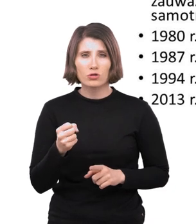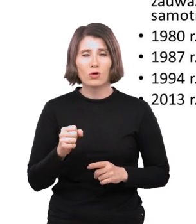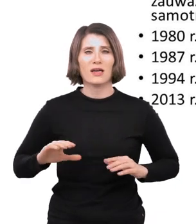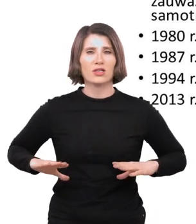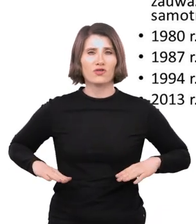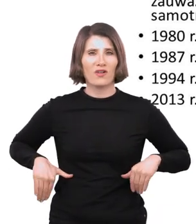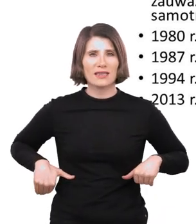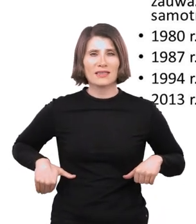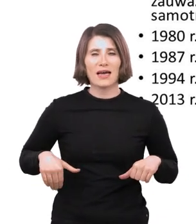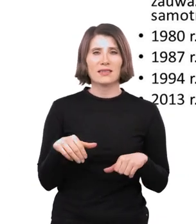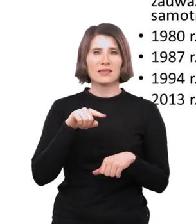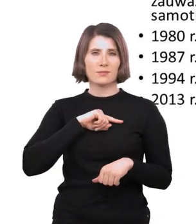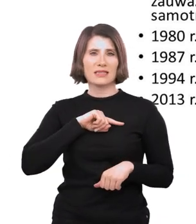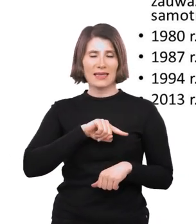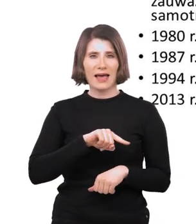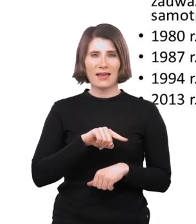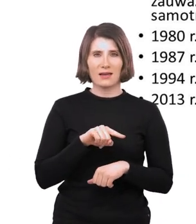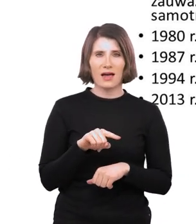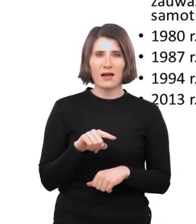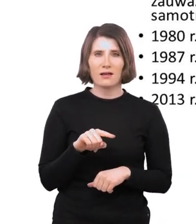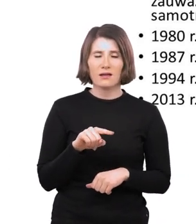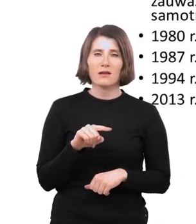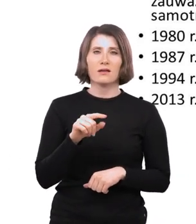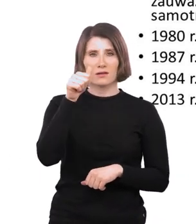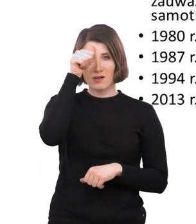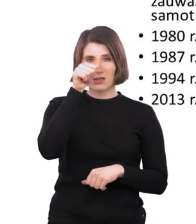przez szwajcarskiego psychiatrę